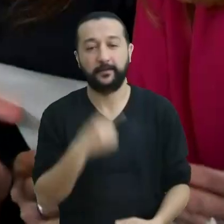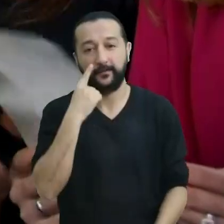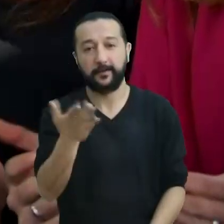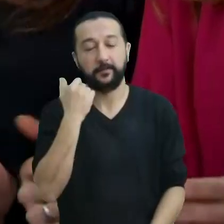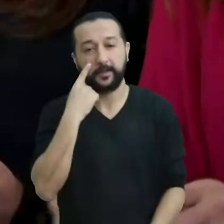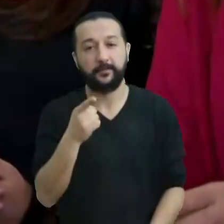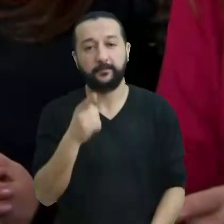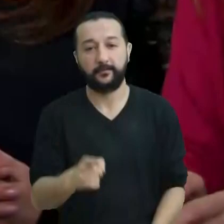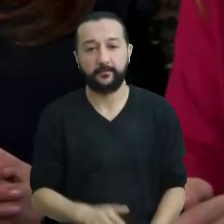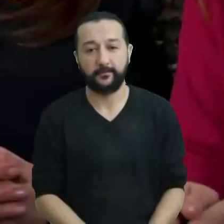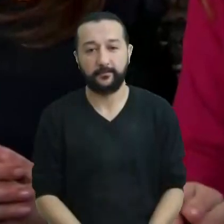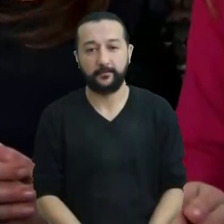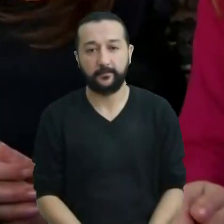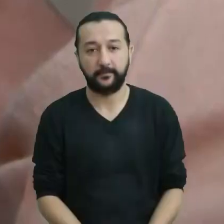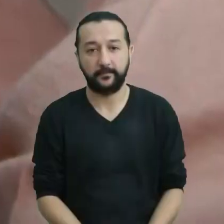Ver bakayım onu.